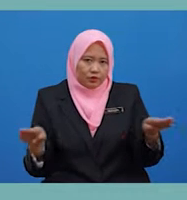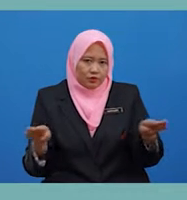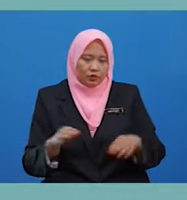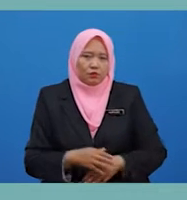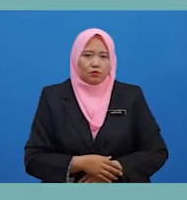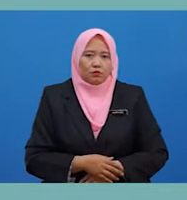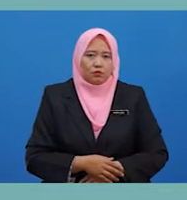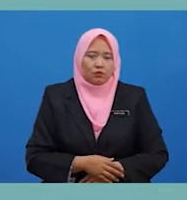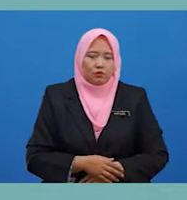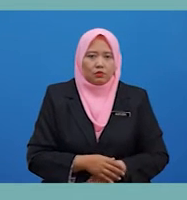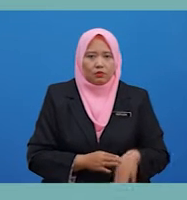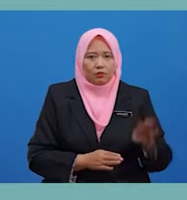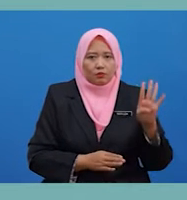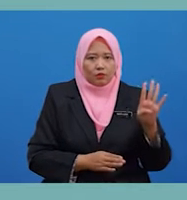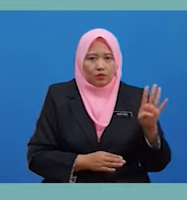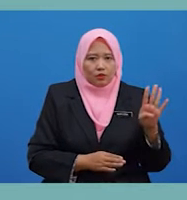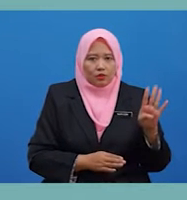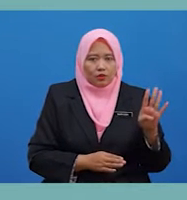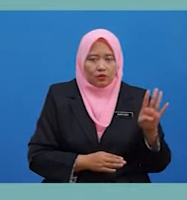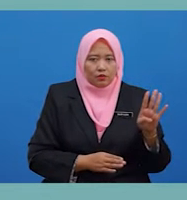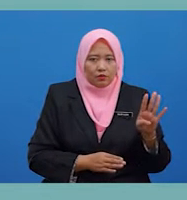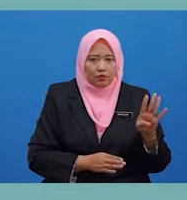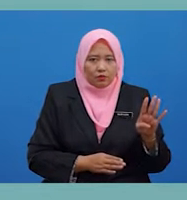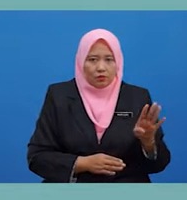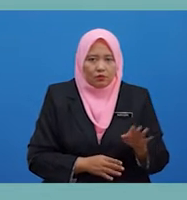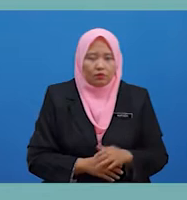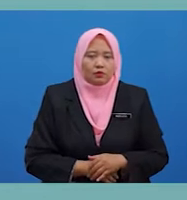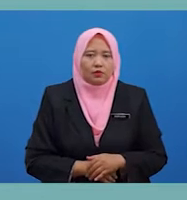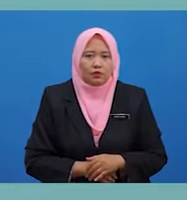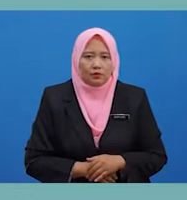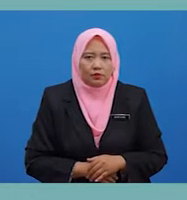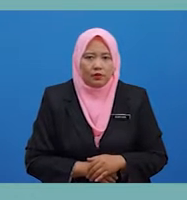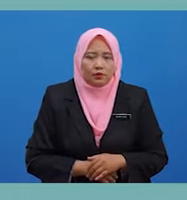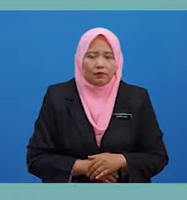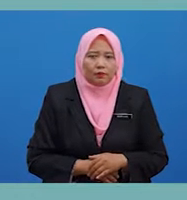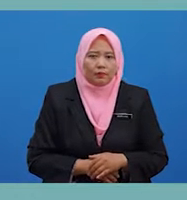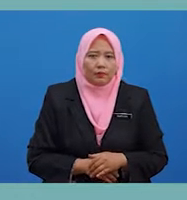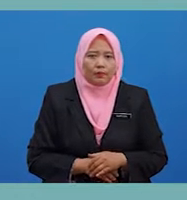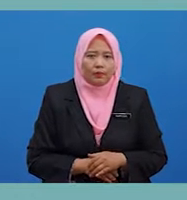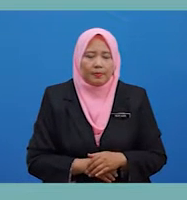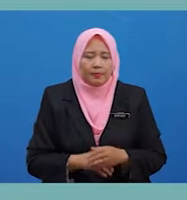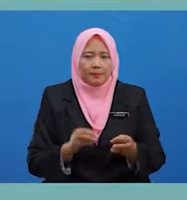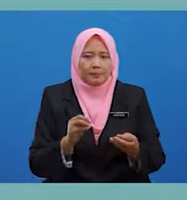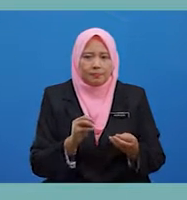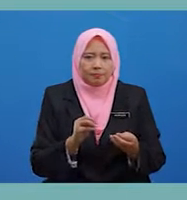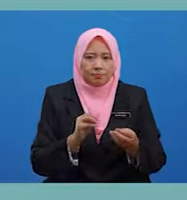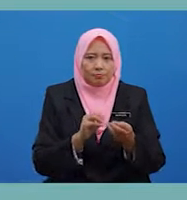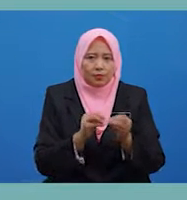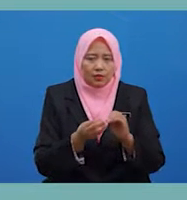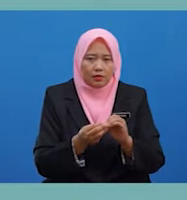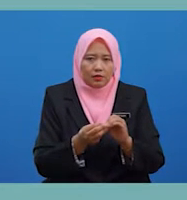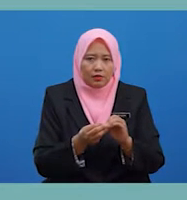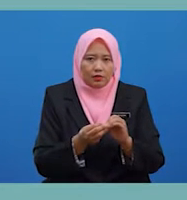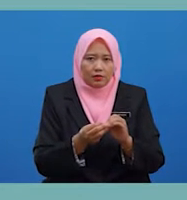Keempat, bilangan penyakit berjangkit yang tertinggi dan terendah bagi kedua-dua tahun, iaitu bagi